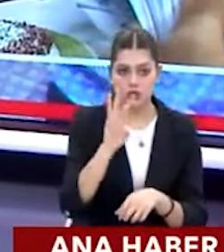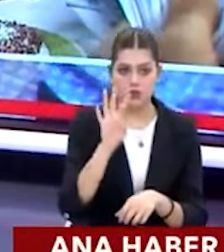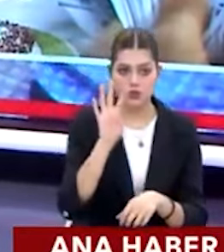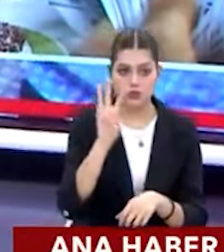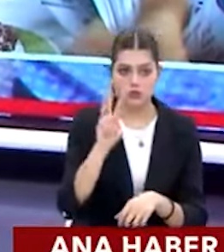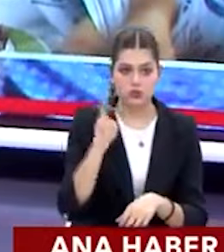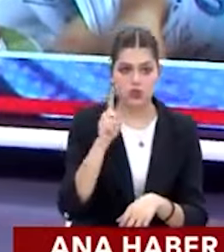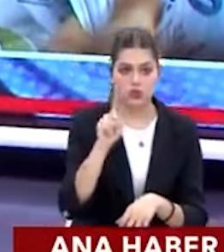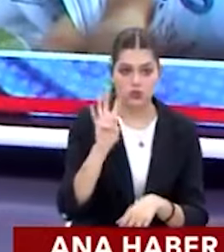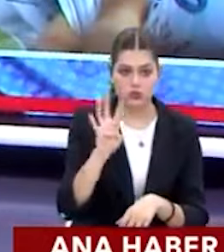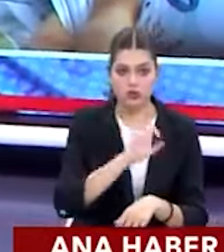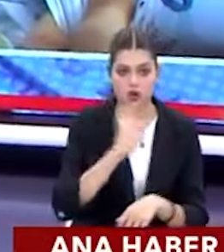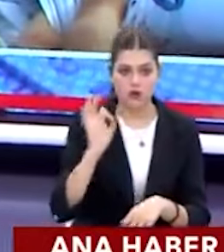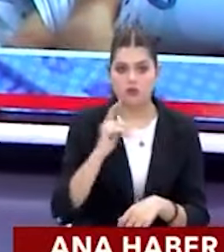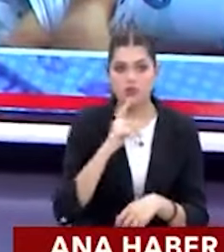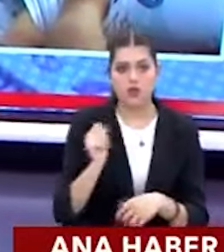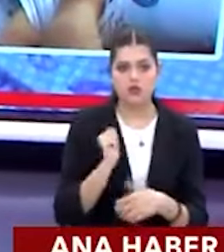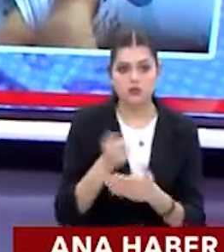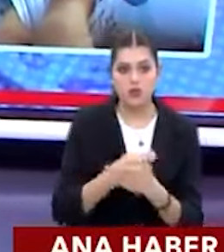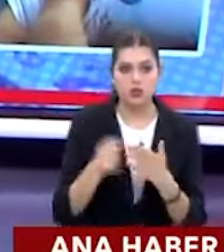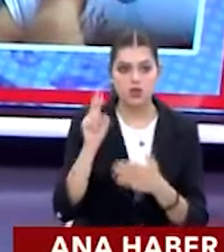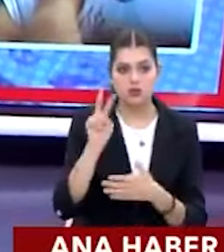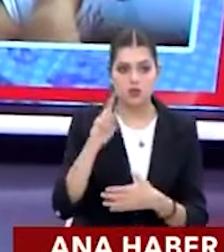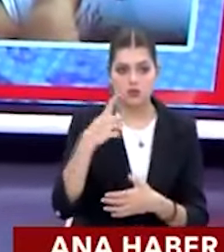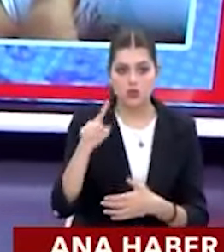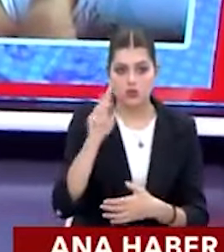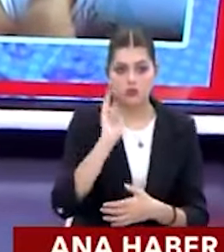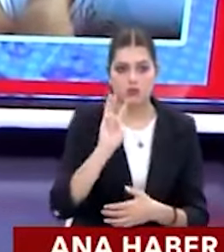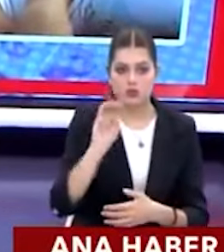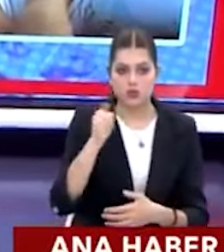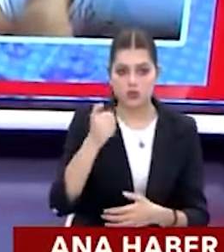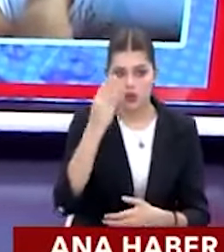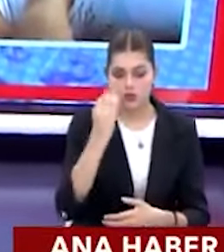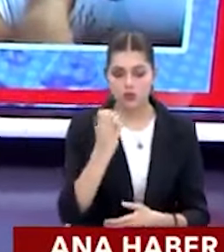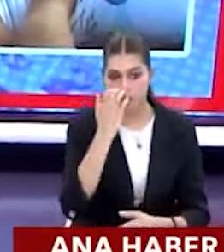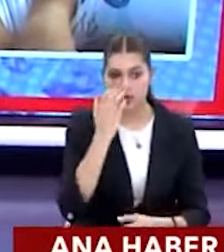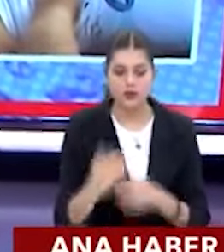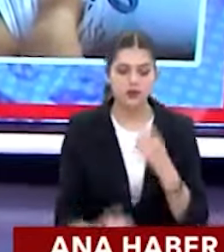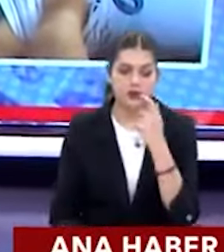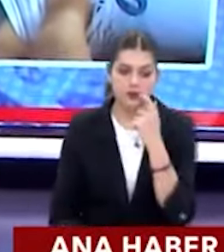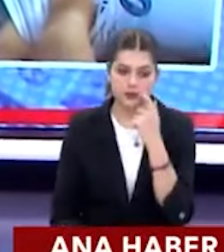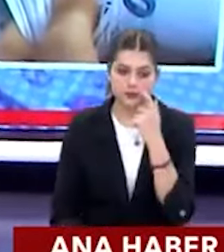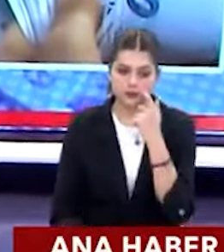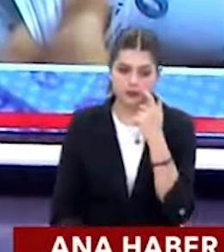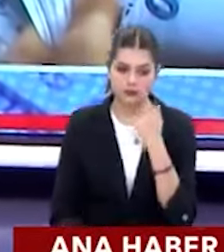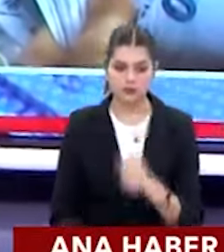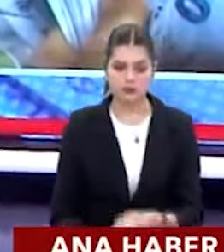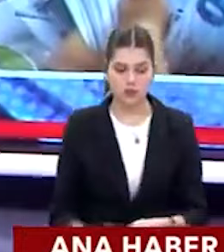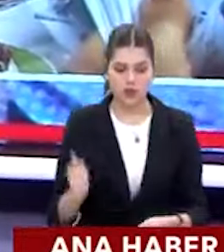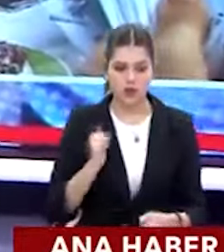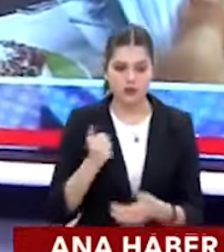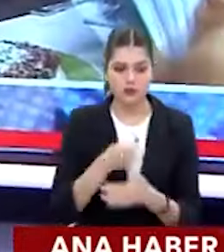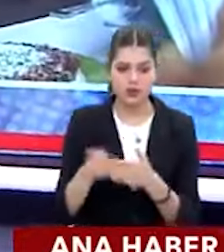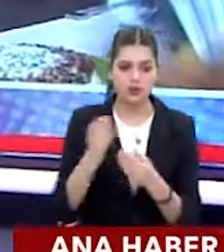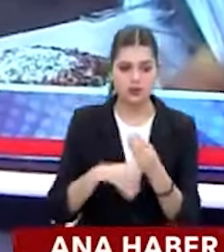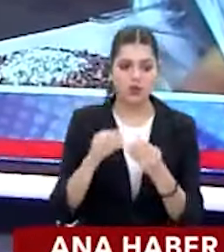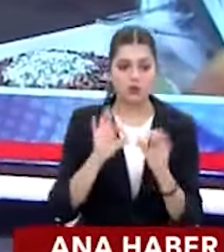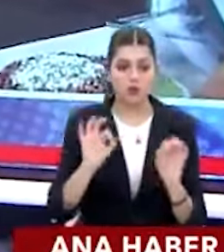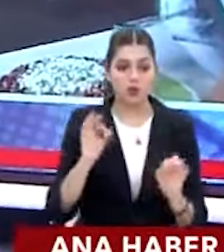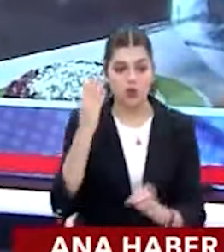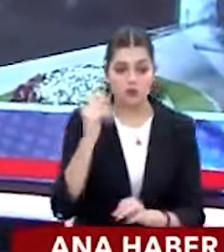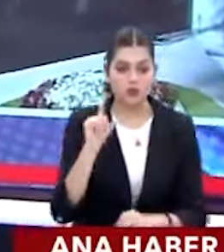%43.14. Bu artışla birlikte net asgari ücretin 24.336 TL olması bekleniyor. Ki bana göre asgari ücrete zam bu